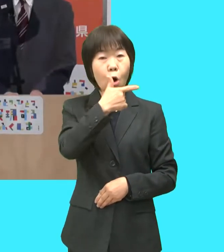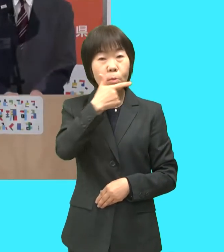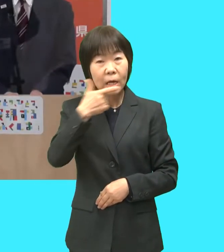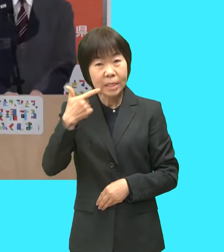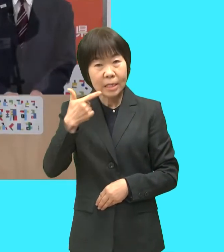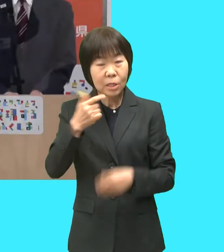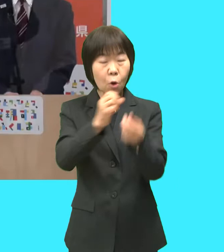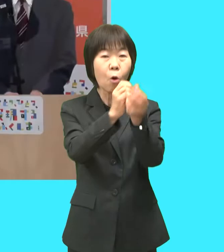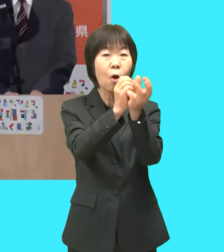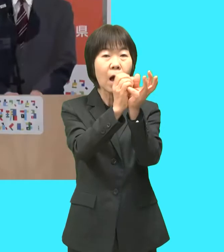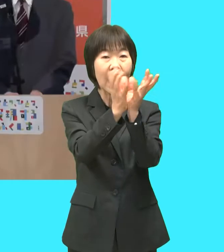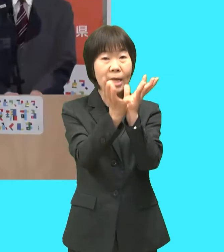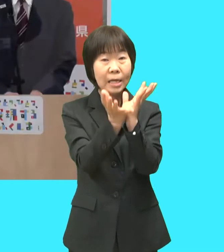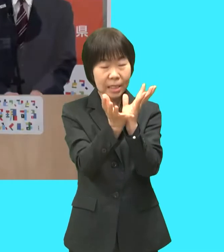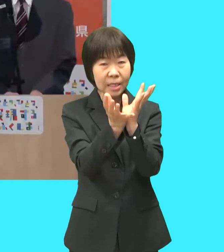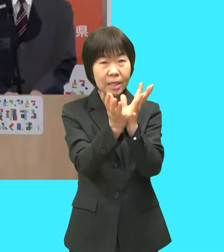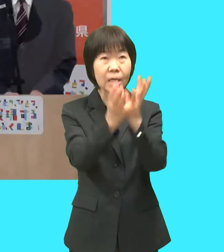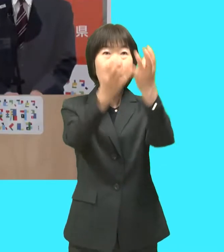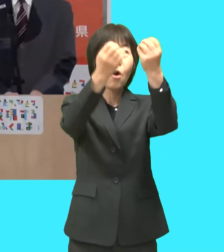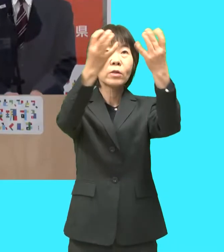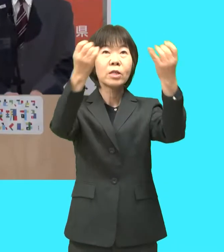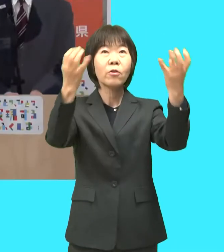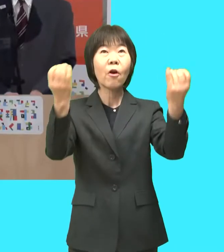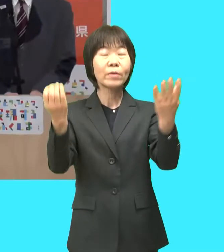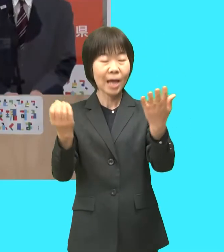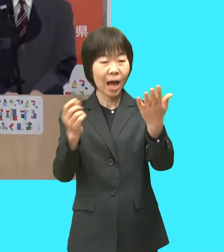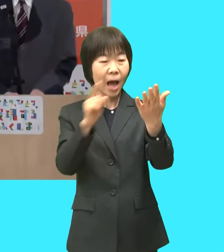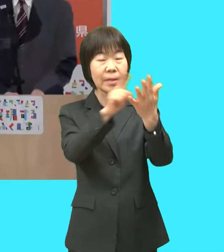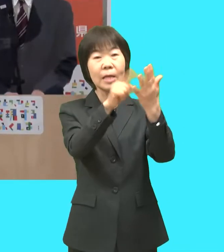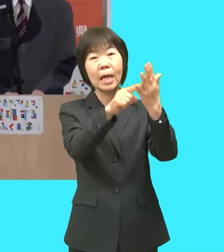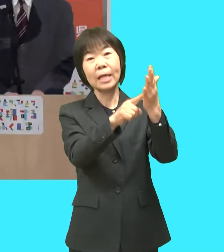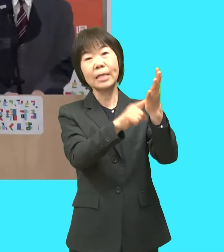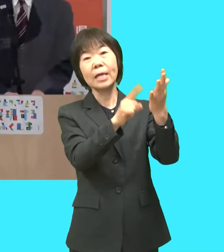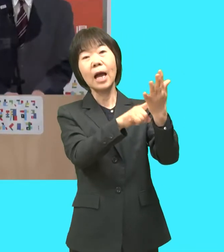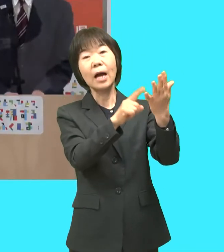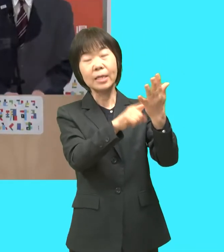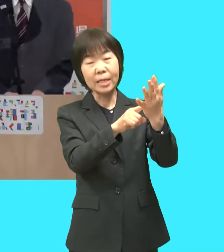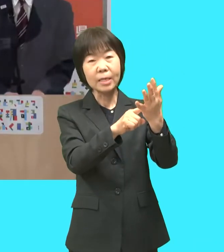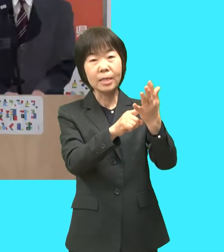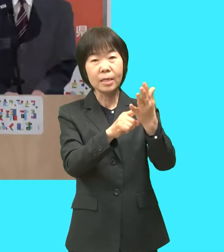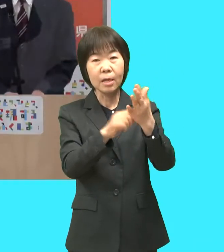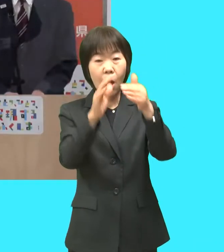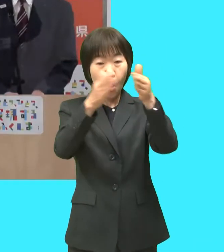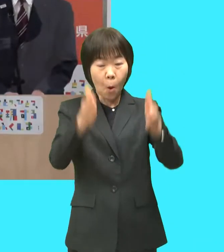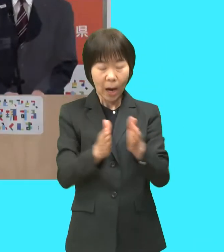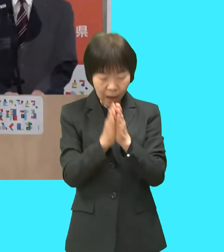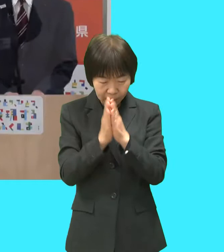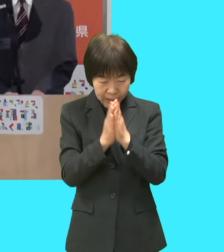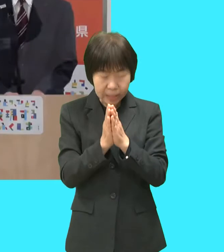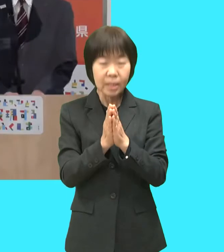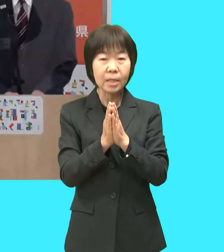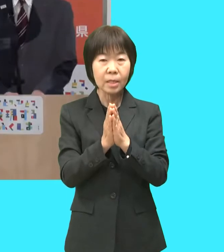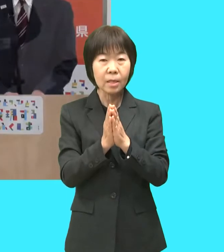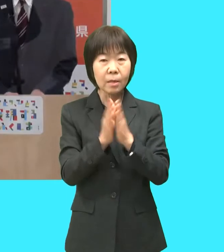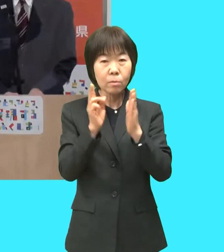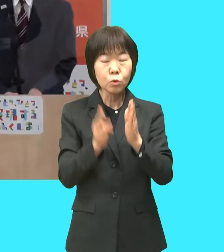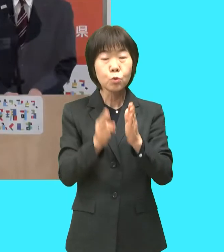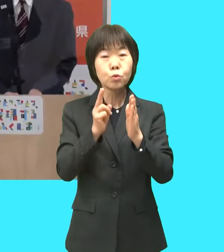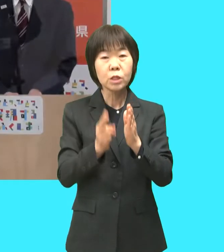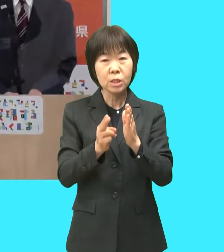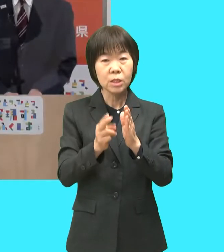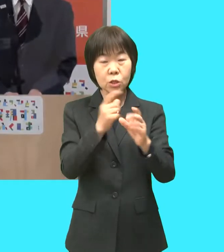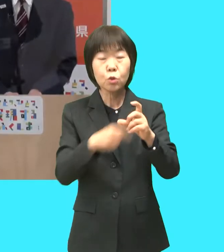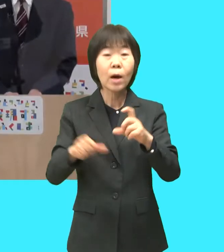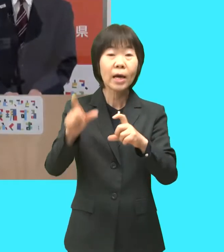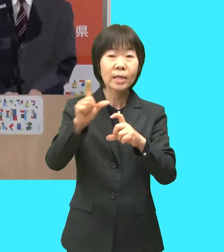花弁に星のような斑点が入り、お墓参りなどの仏事の用途に加